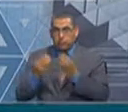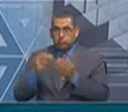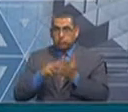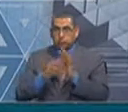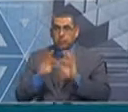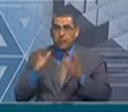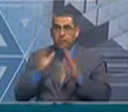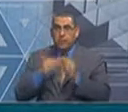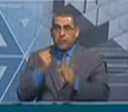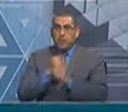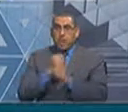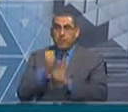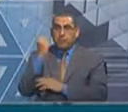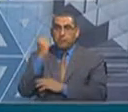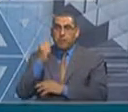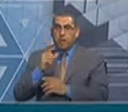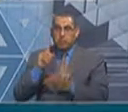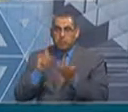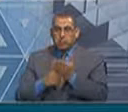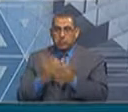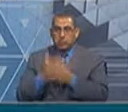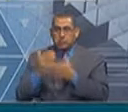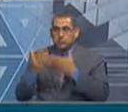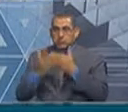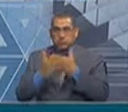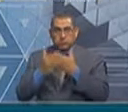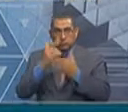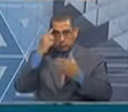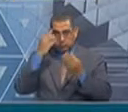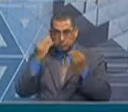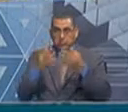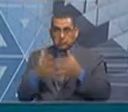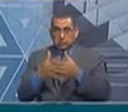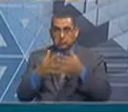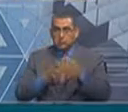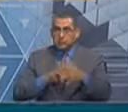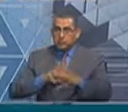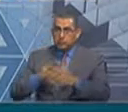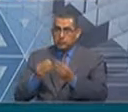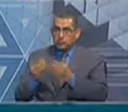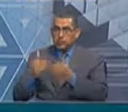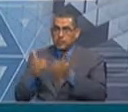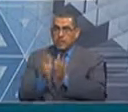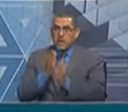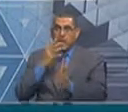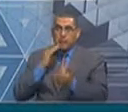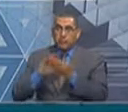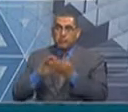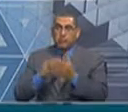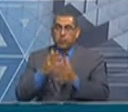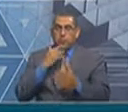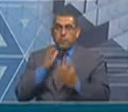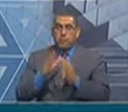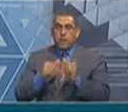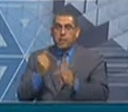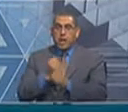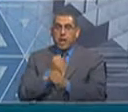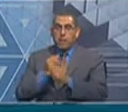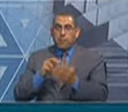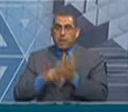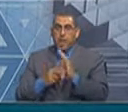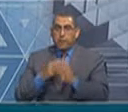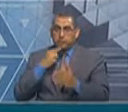دور مصر الحقيقي في تقريب وجهات النظر مع الفرقاء الليبيين، نتحدث عن دور الدولة المصرية في